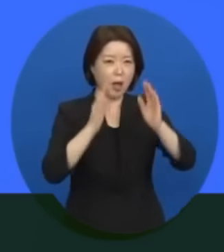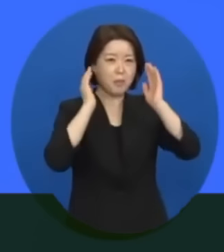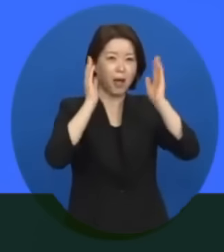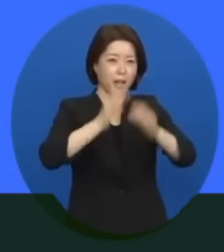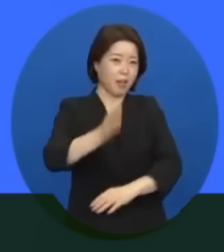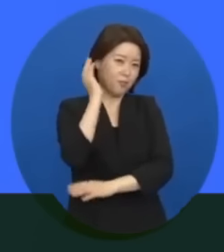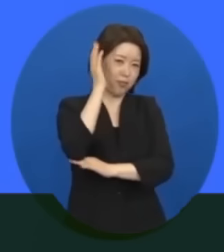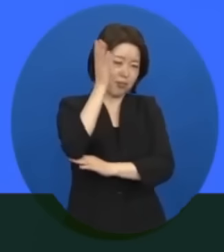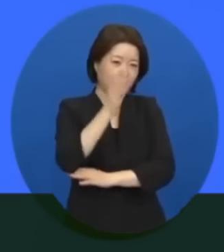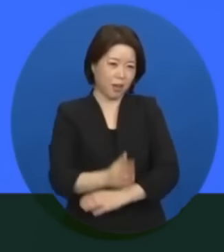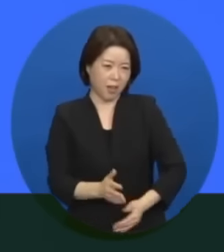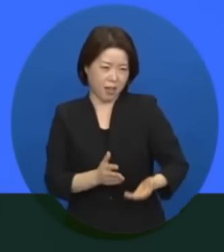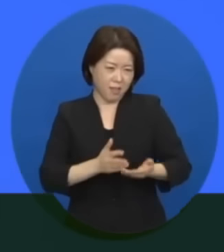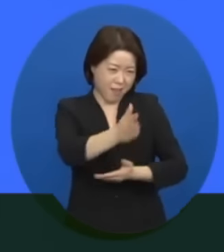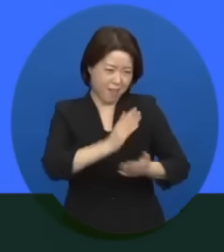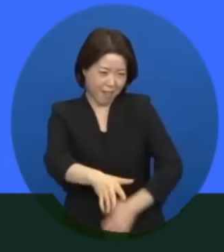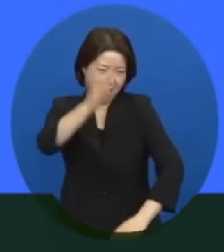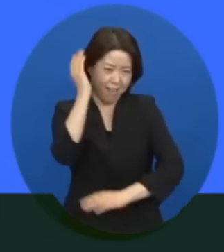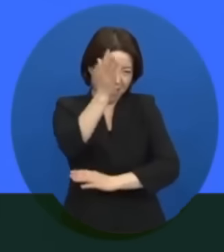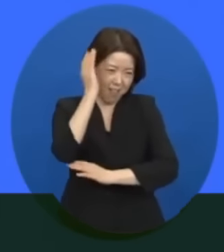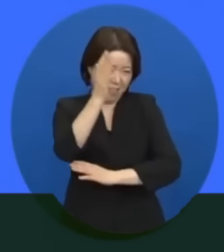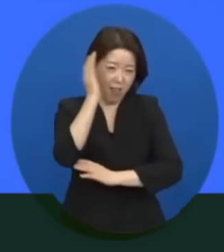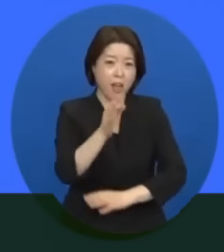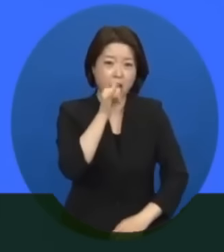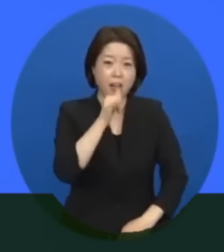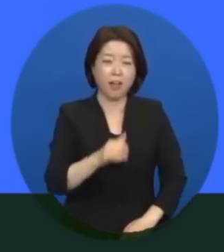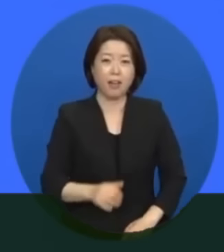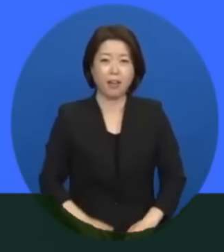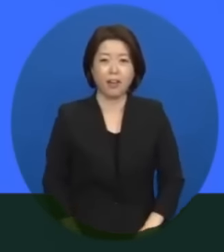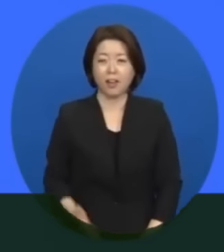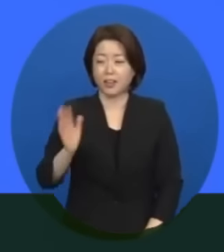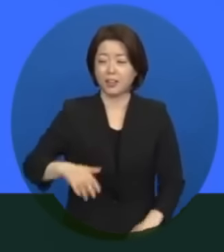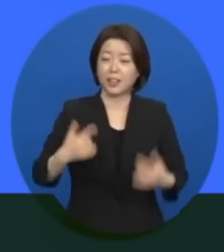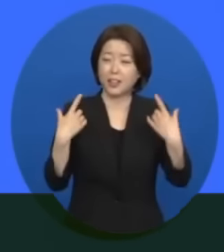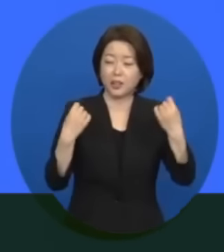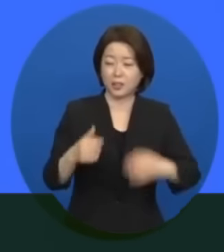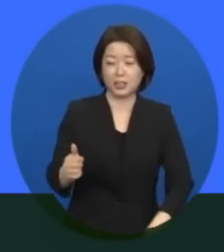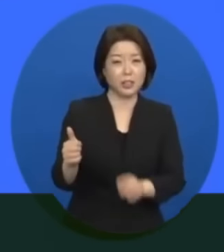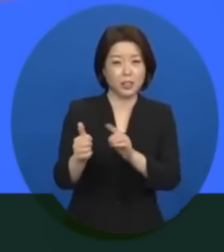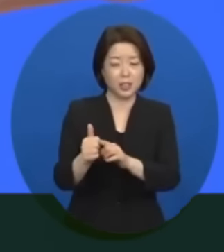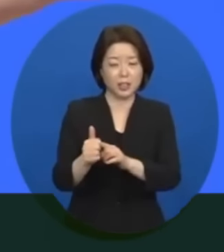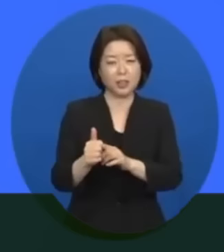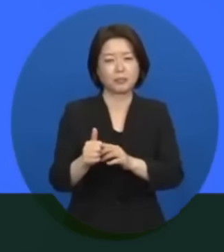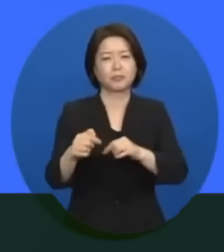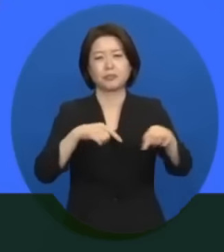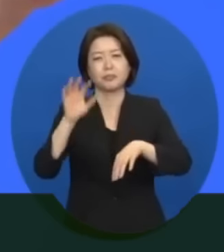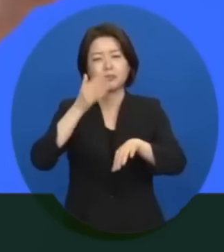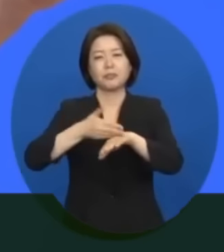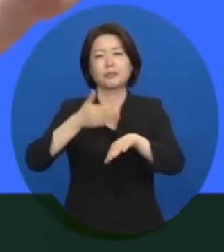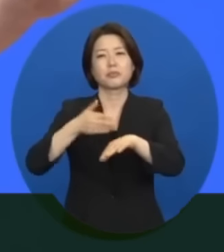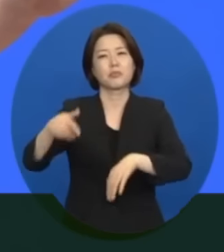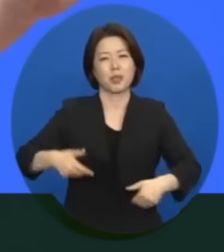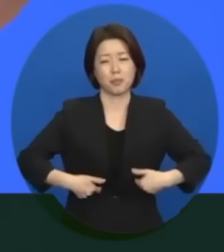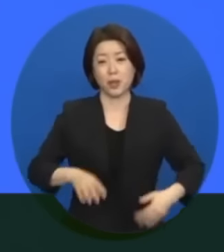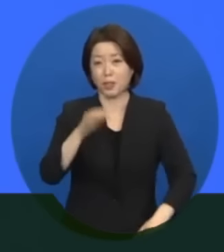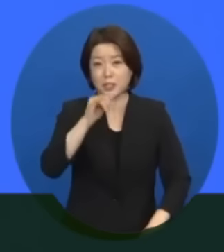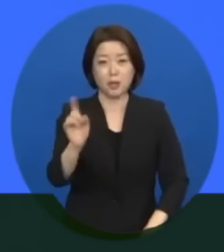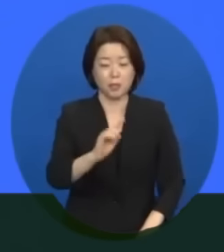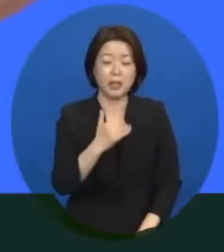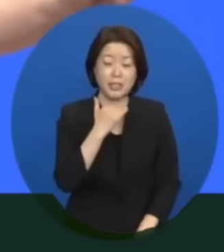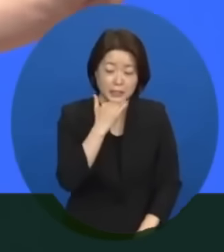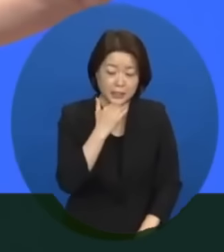자처럼 축축 나가는 거예요 근데 여전히 그에게도 다름 받아야 될 것이 있어요 기다릴 줄 알고